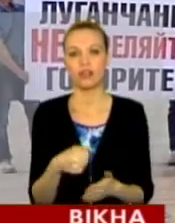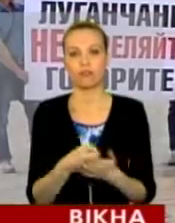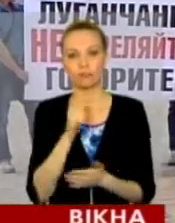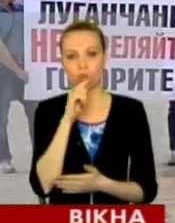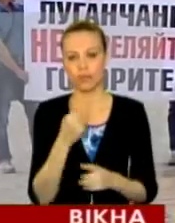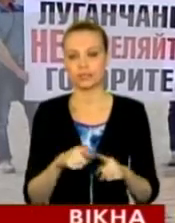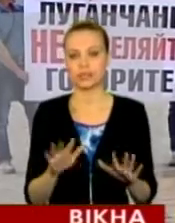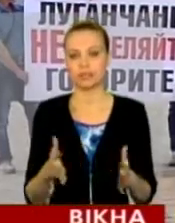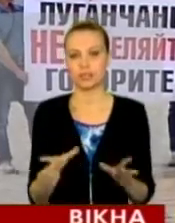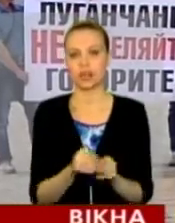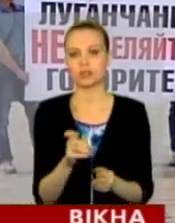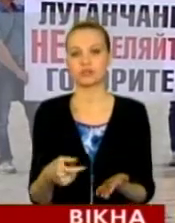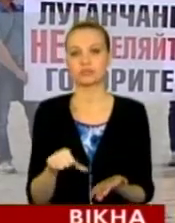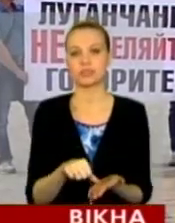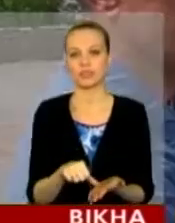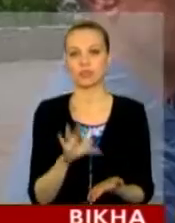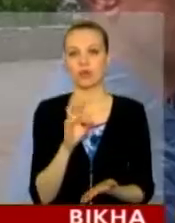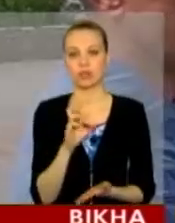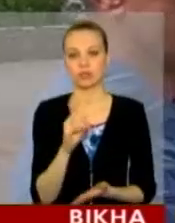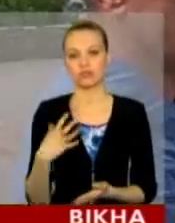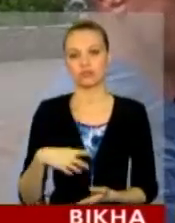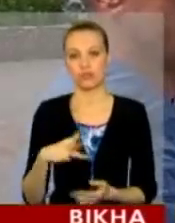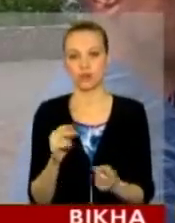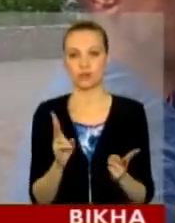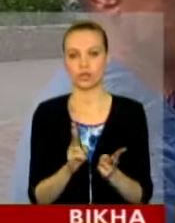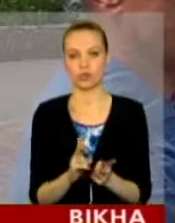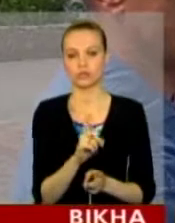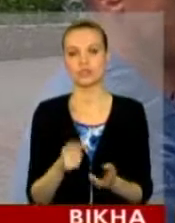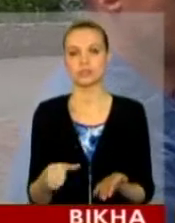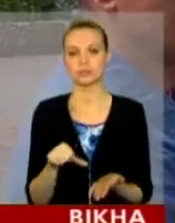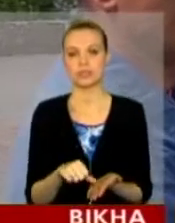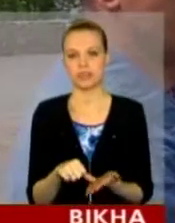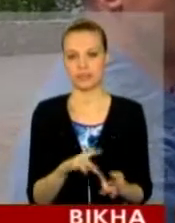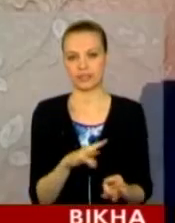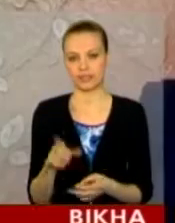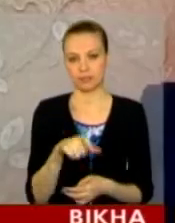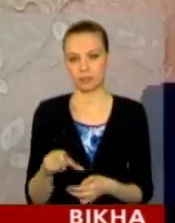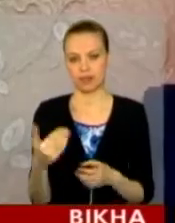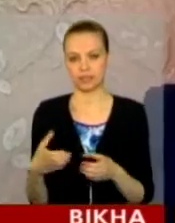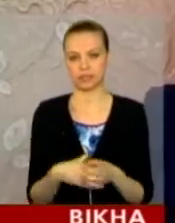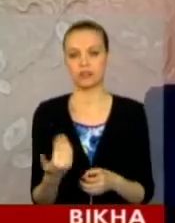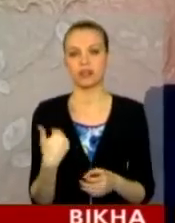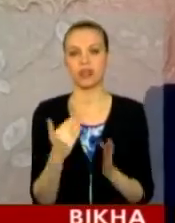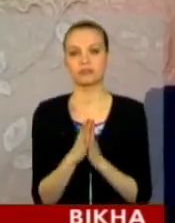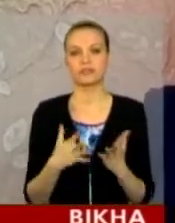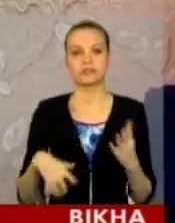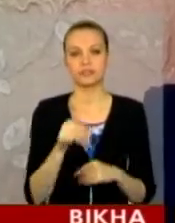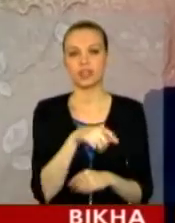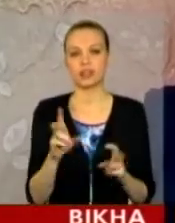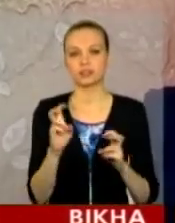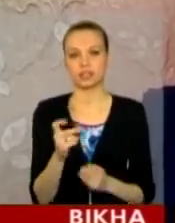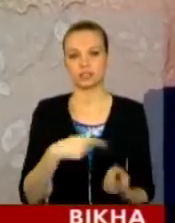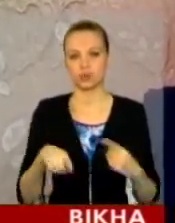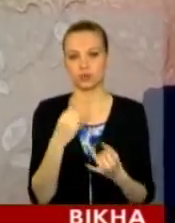Луганська. Цієї миті вони разом із представниками ОБСЄ чекають на зустріч із представниками сепаратистів. Я призываю всех граждан сесть за стол